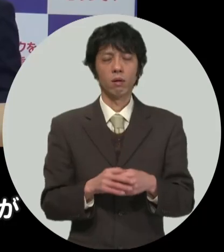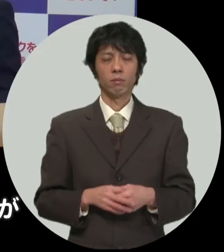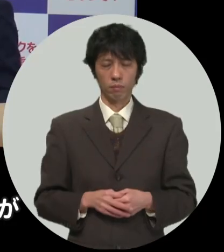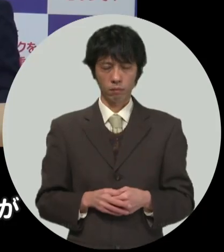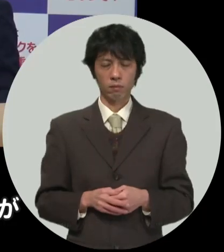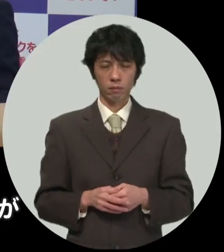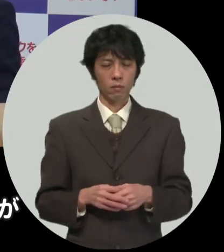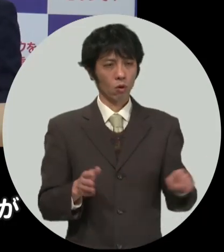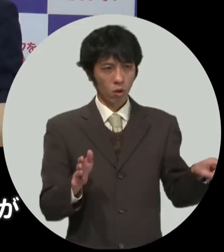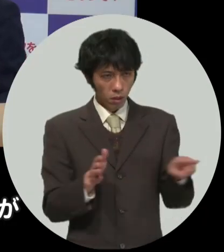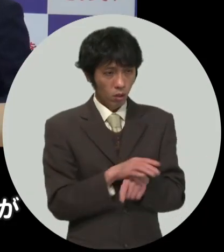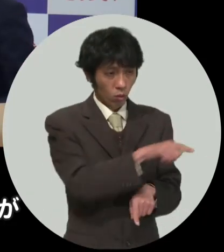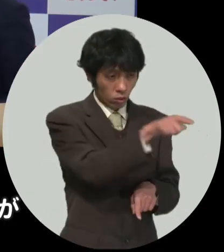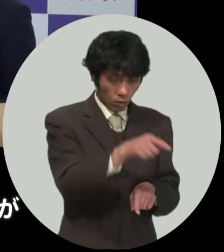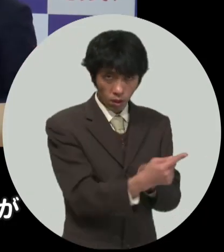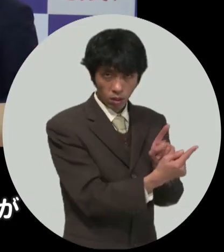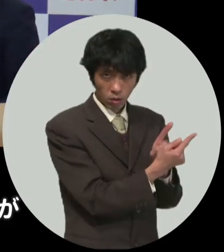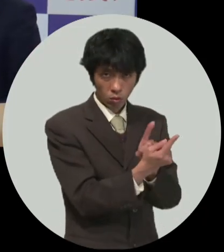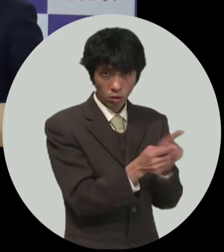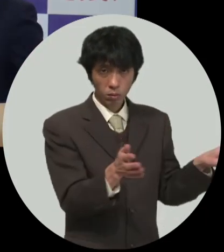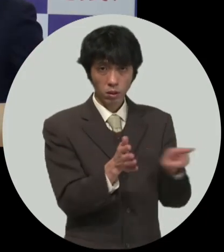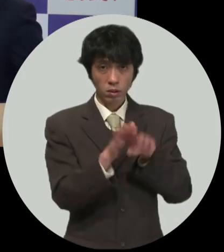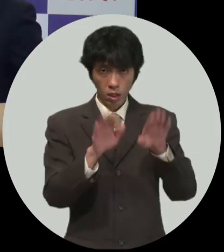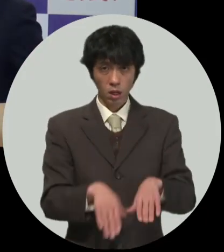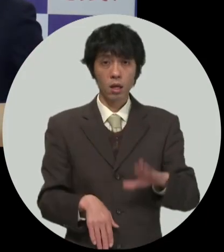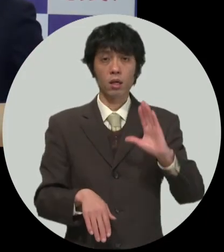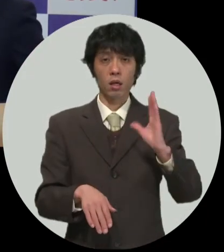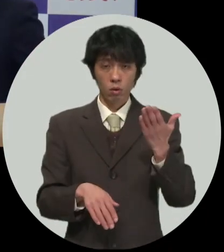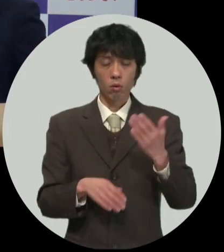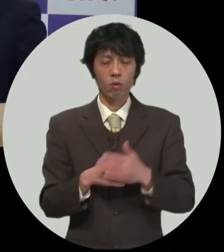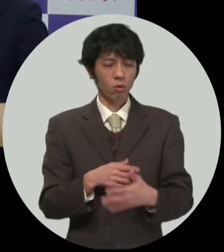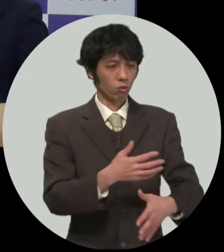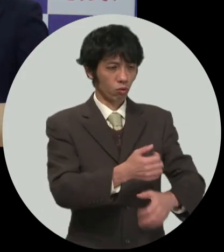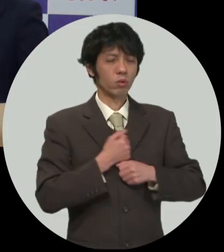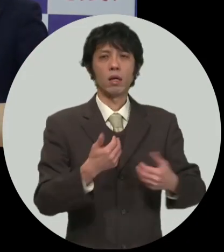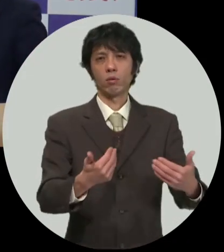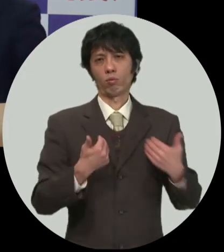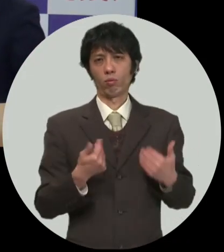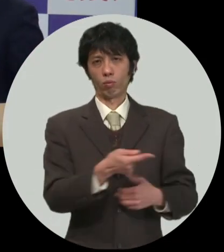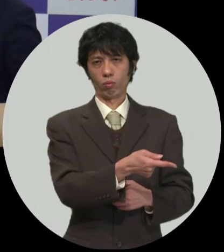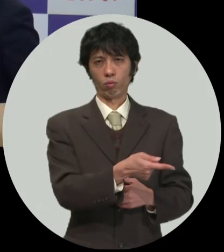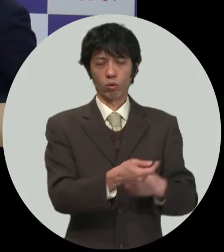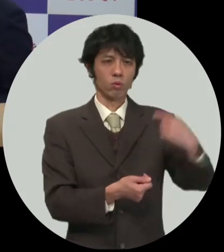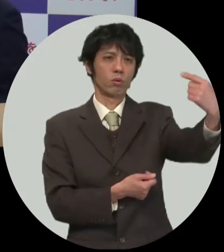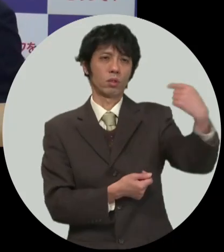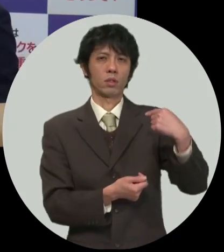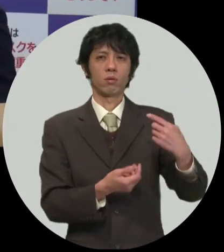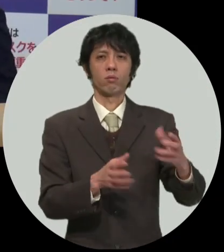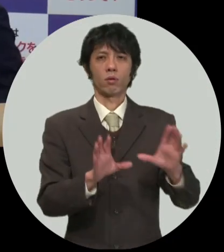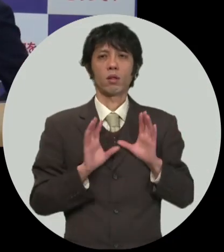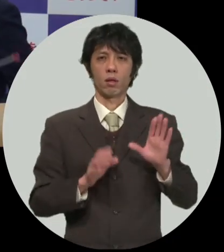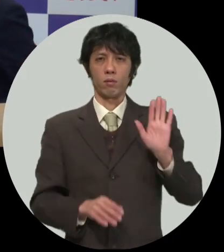タ株については対応したわけですけれども、注意する必要があるんじゃないかというご指摘もございました。